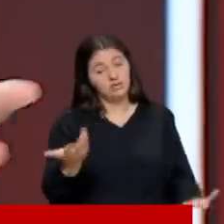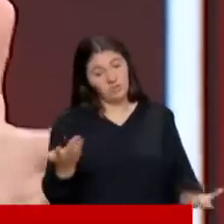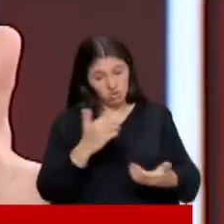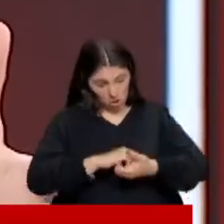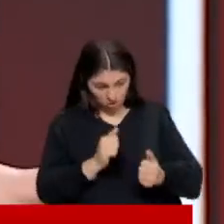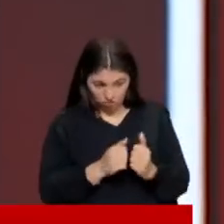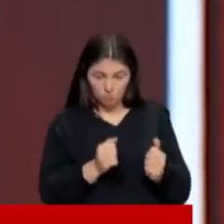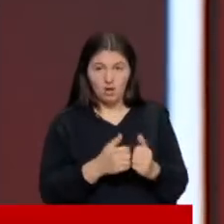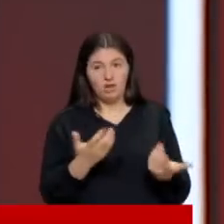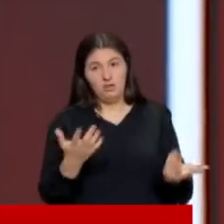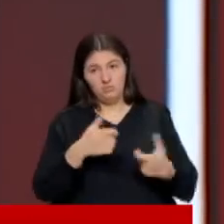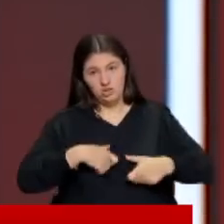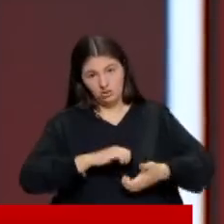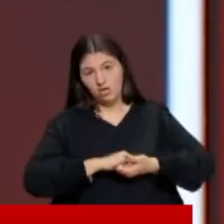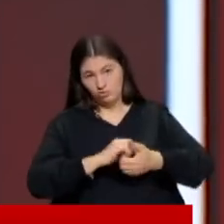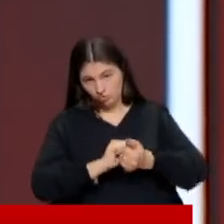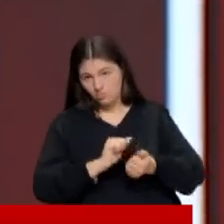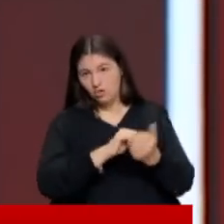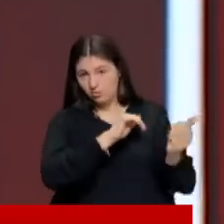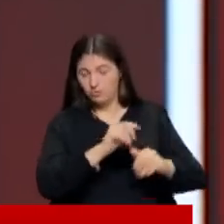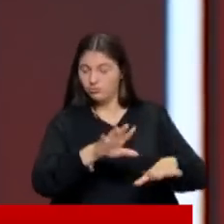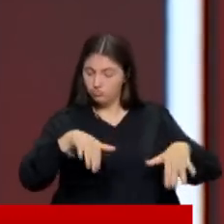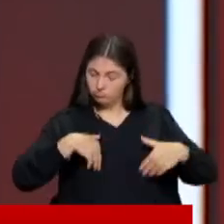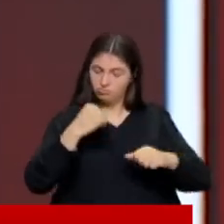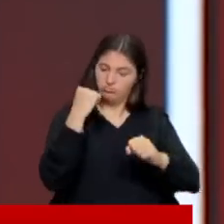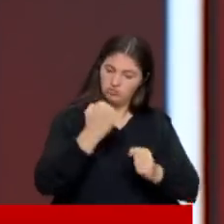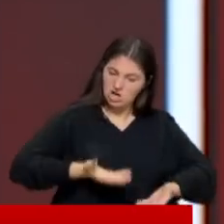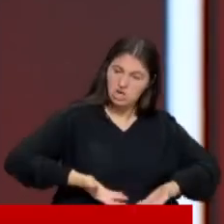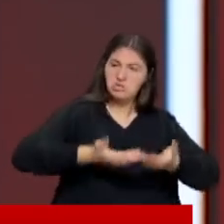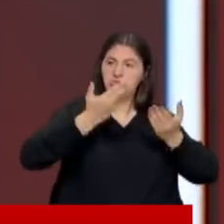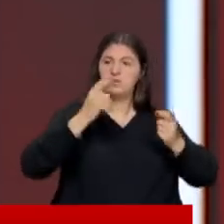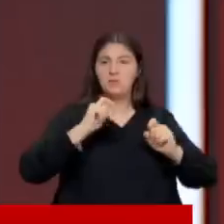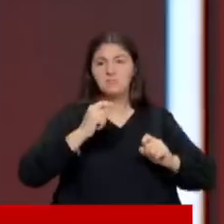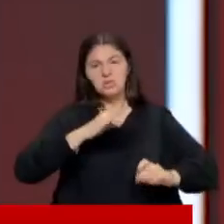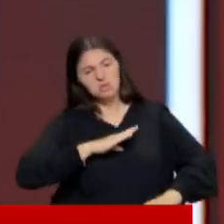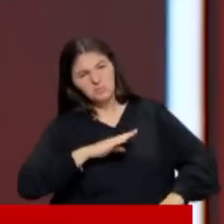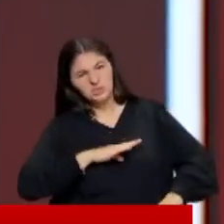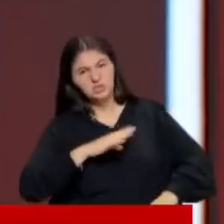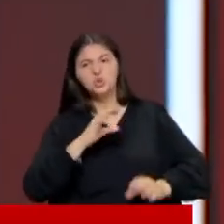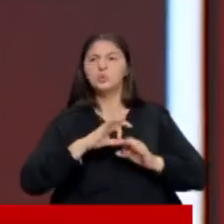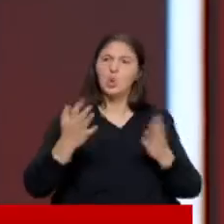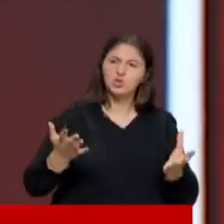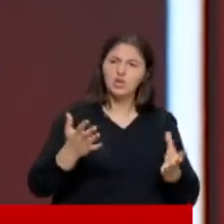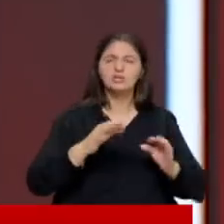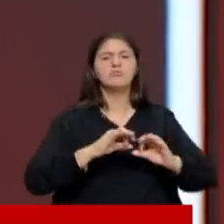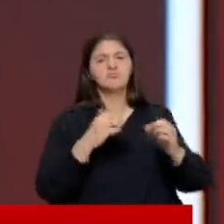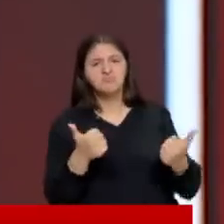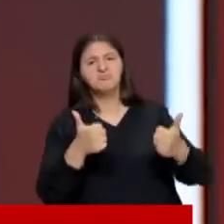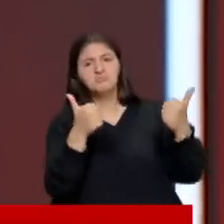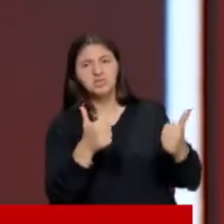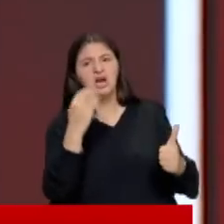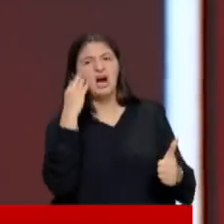bir dayanışma milli dayanışma Gelin bu yükü hep birlikte kaldıralım biraz Sabırlı olalım çözeceğiz halledeceğiz